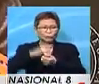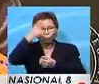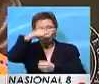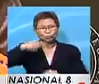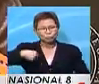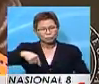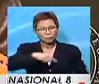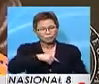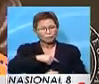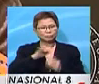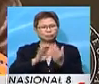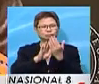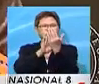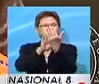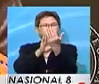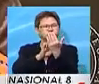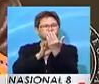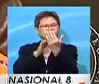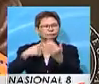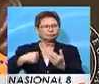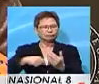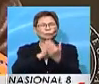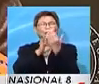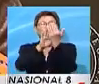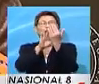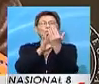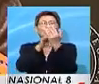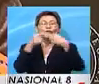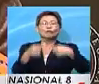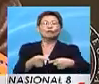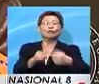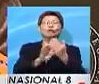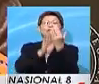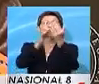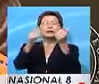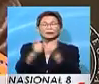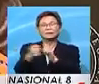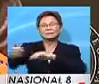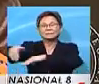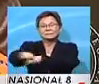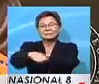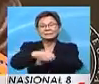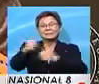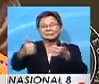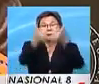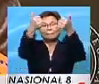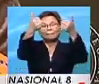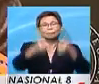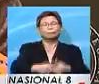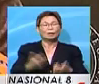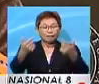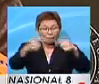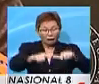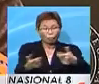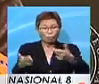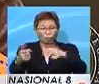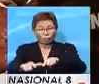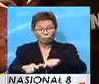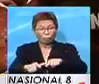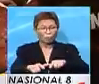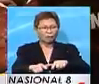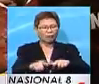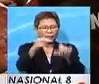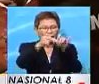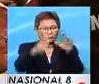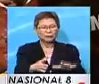kita berdepan dengan seame yang k ini insya-allah selain itu beliau juga mengakui insiden yang berlaku kepada pesilan